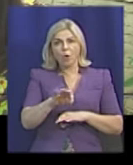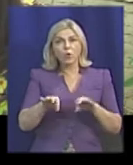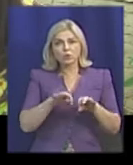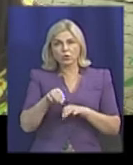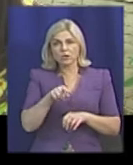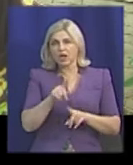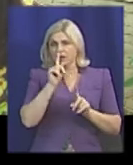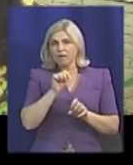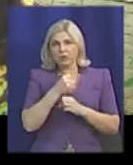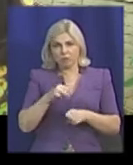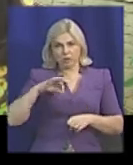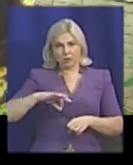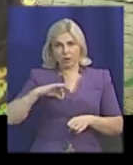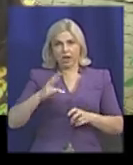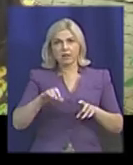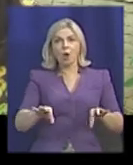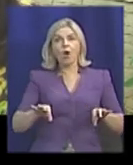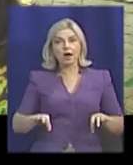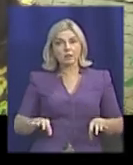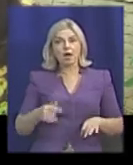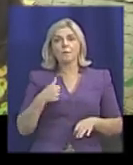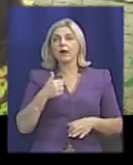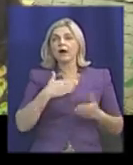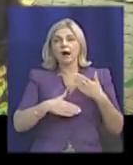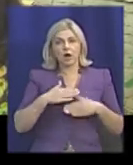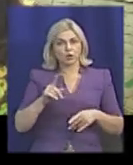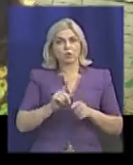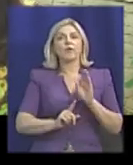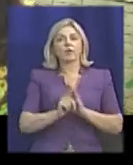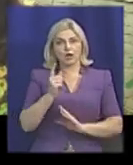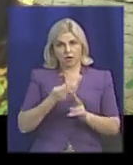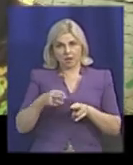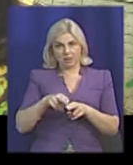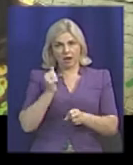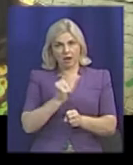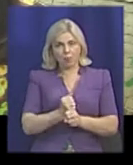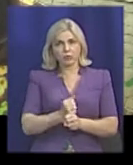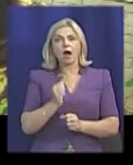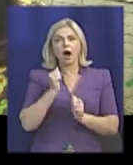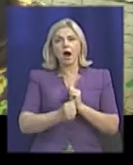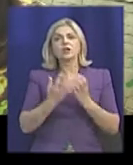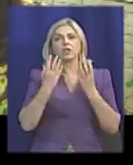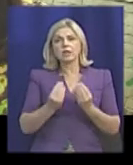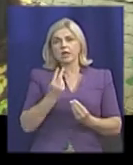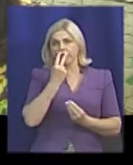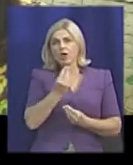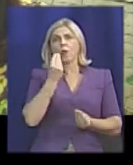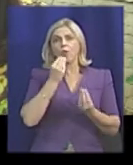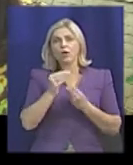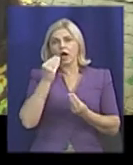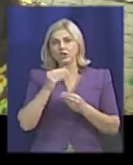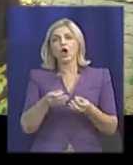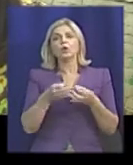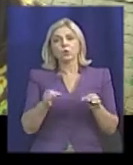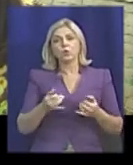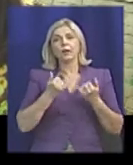якими скористатись на візку. Ми дуже раді, що у нас в місті запустилась все ж таки ця робота. З кожним днем ми бачимо покращення доступності для людей